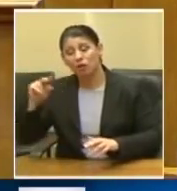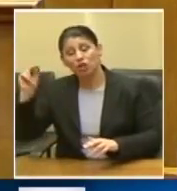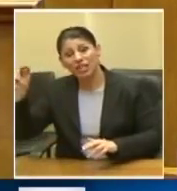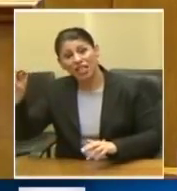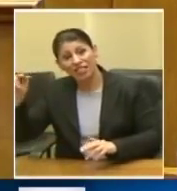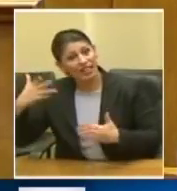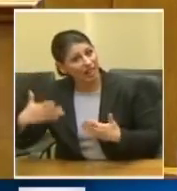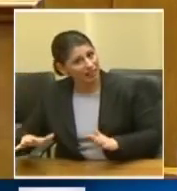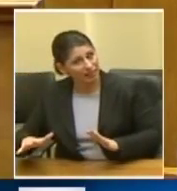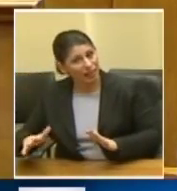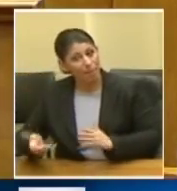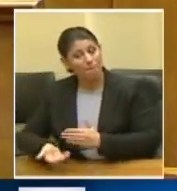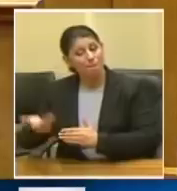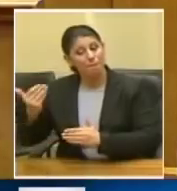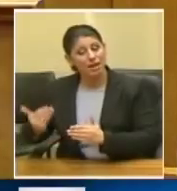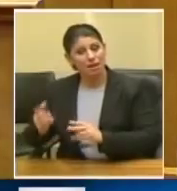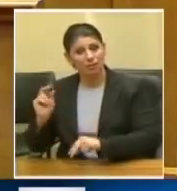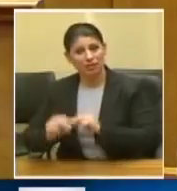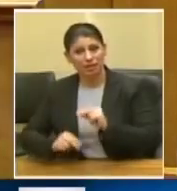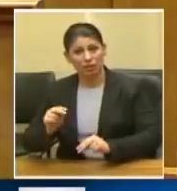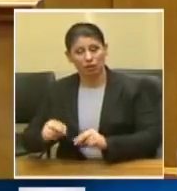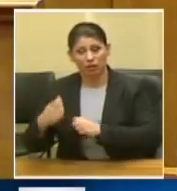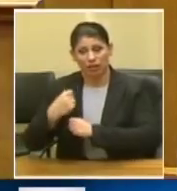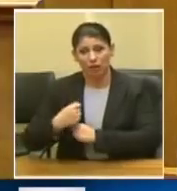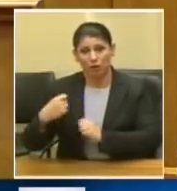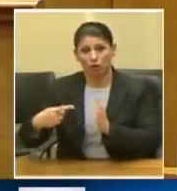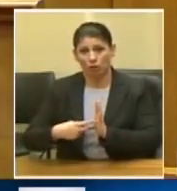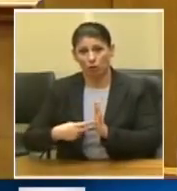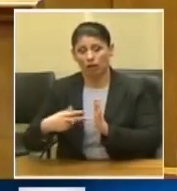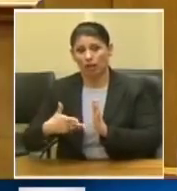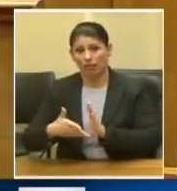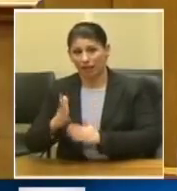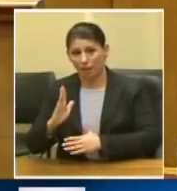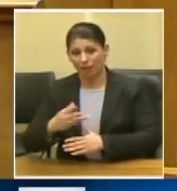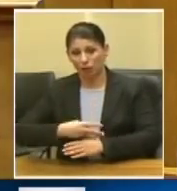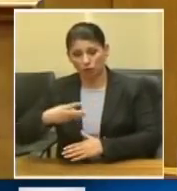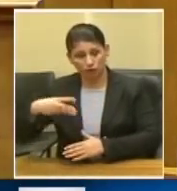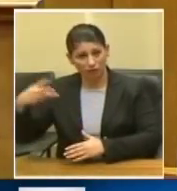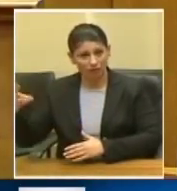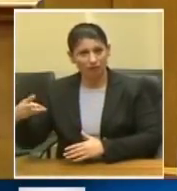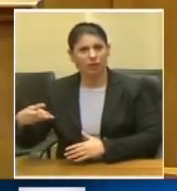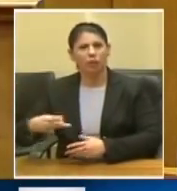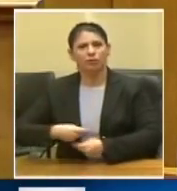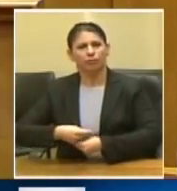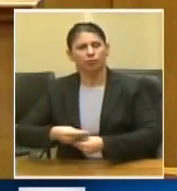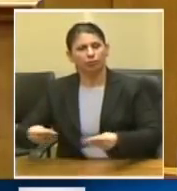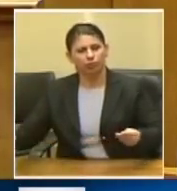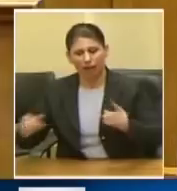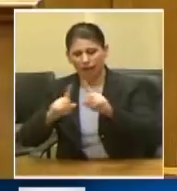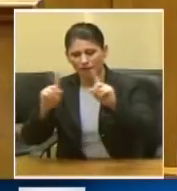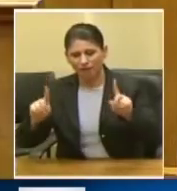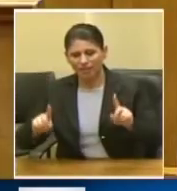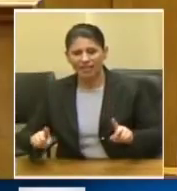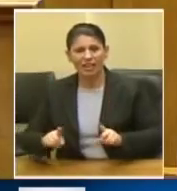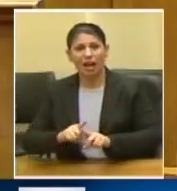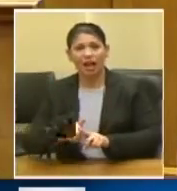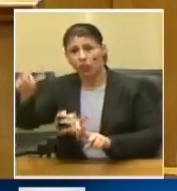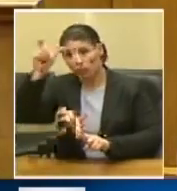υποσχεθεί. Πριν από τις εκλογές του Ιανουαρίου του 2015, ο ΣΥΡΙΖΑ κυκλοφόρησε φυλάδιο στα